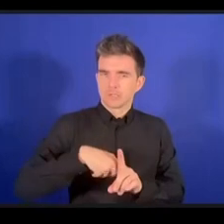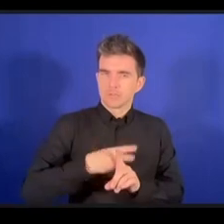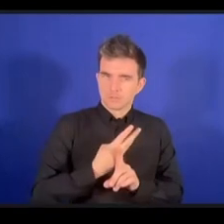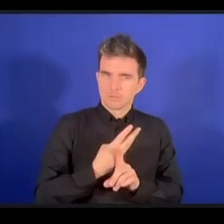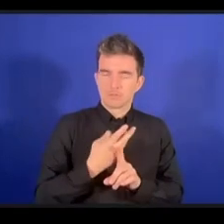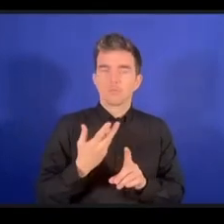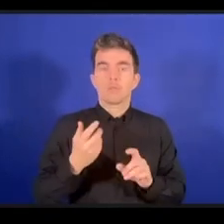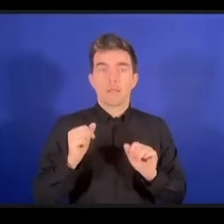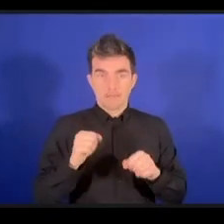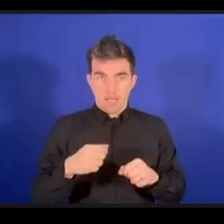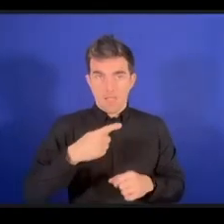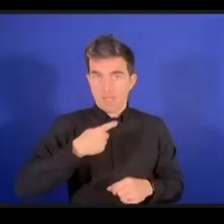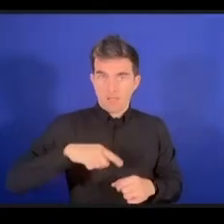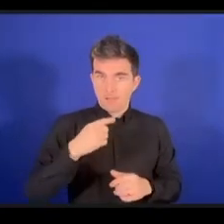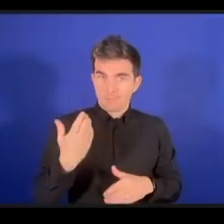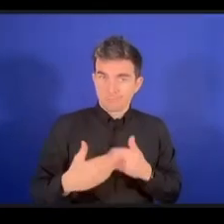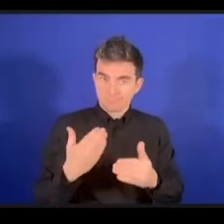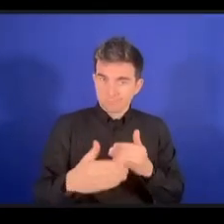Alexander 也想发言，